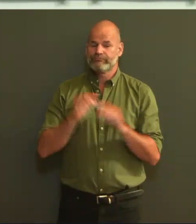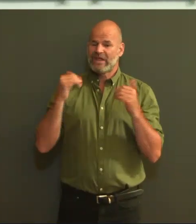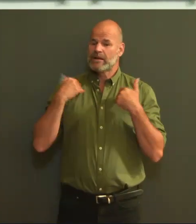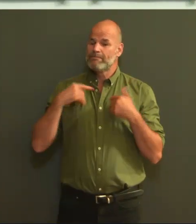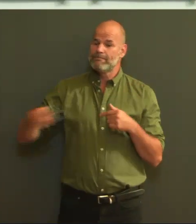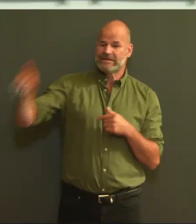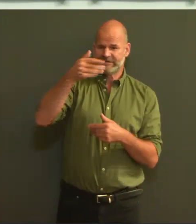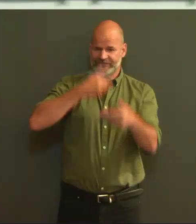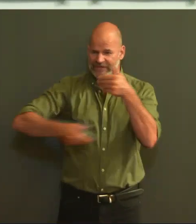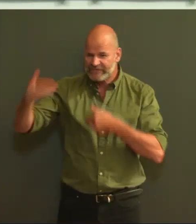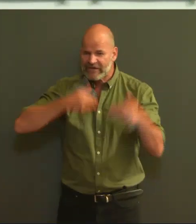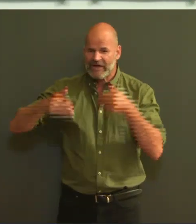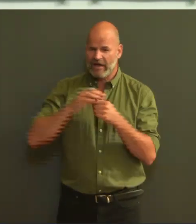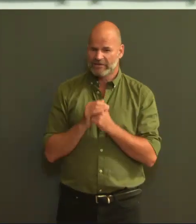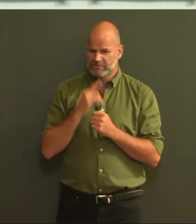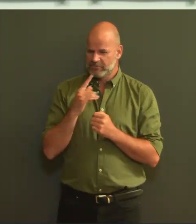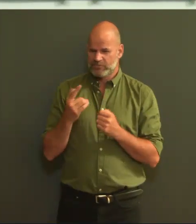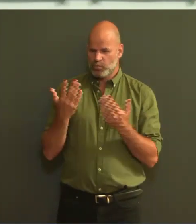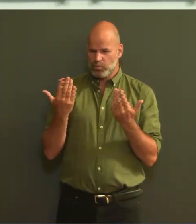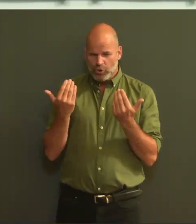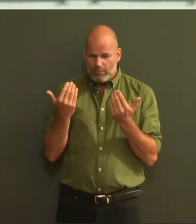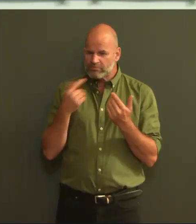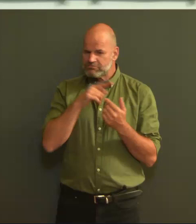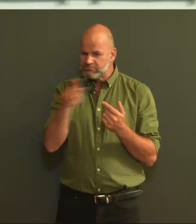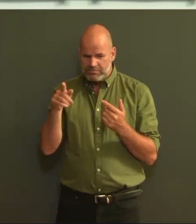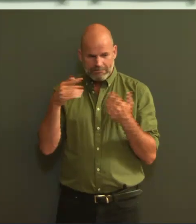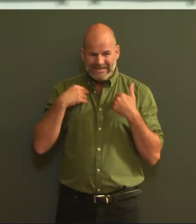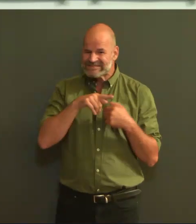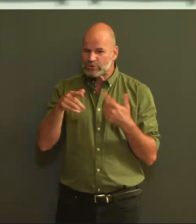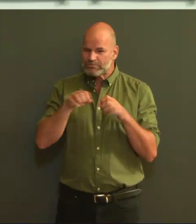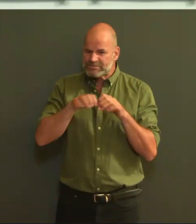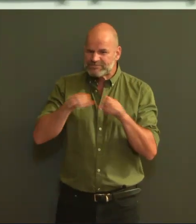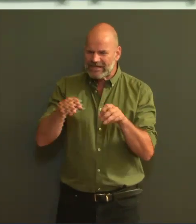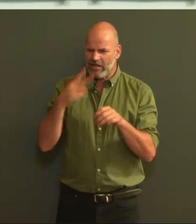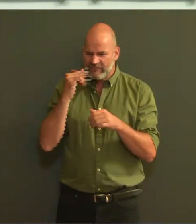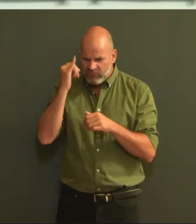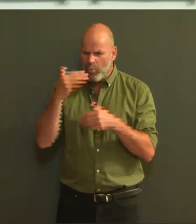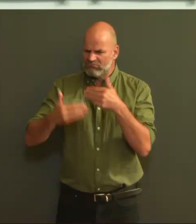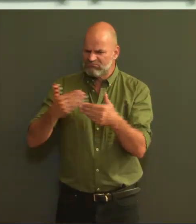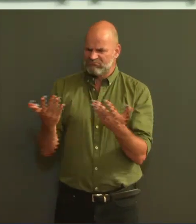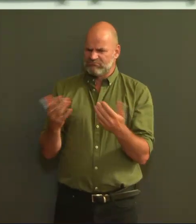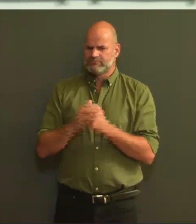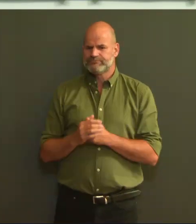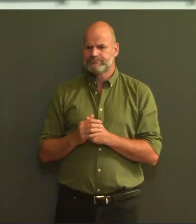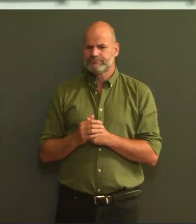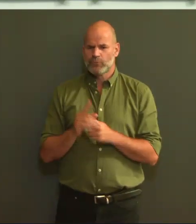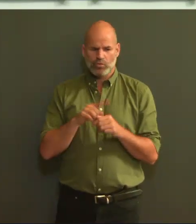besmettingscijfers, terwijl we aan het begin van de crisis aangaven dat de ziekenhuisopnames de belangrijkste indicator